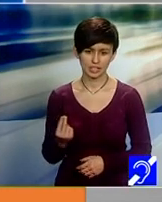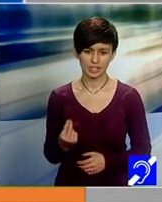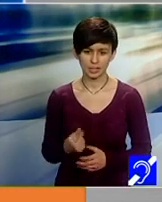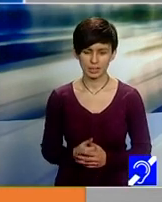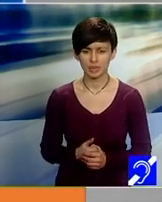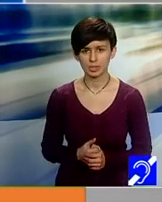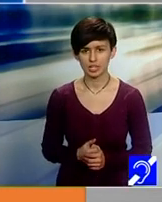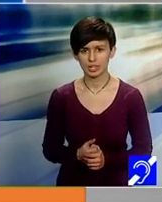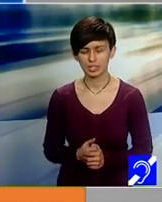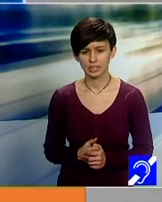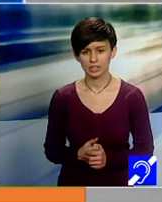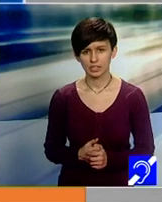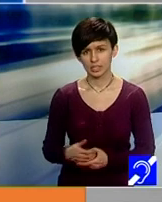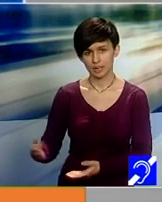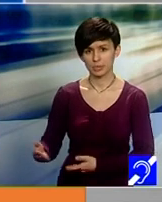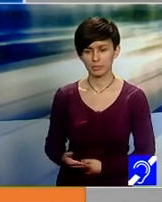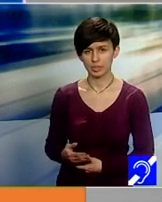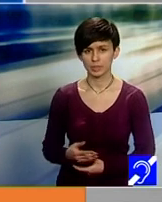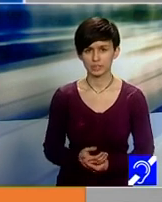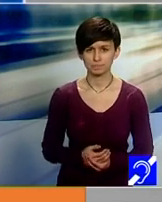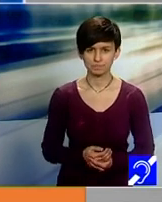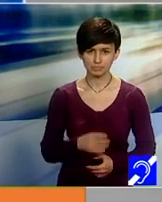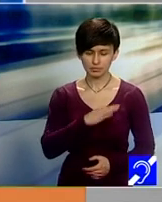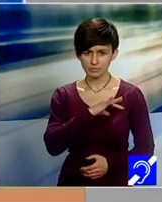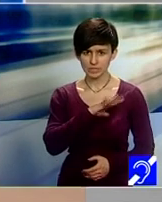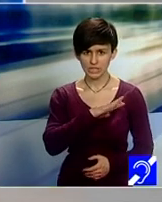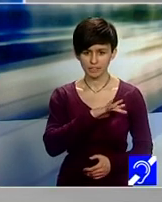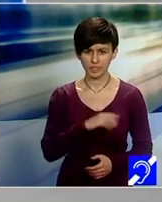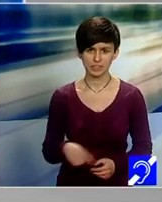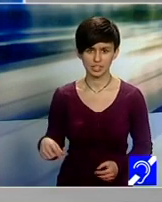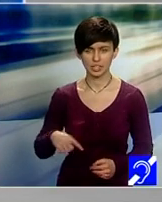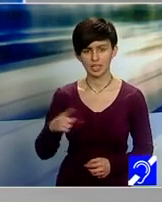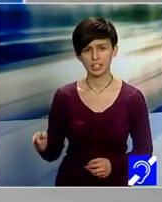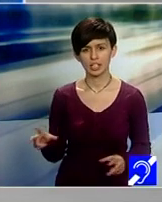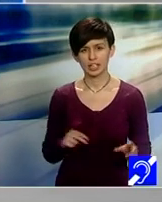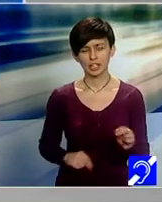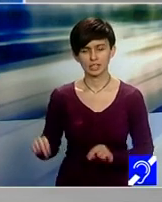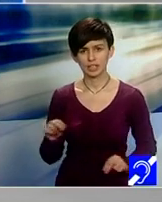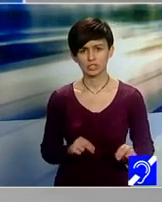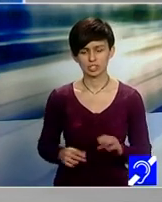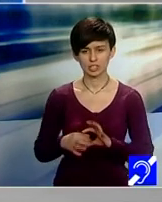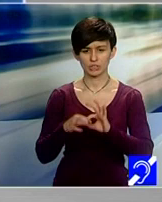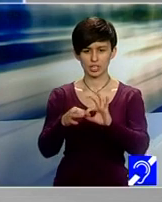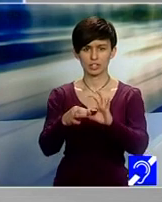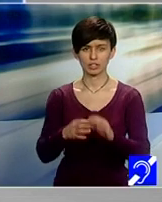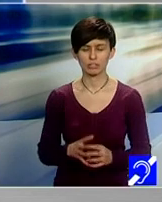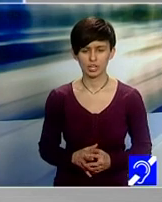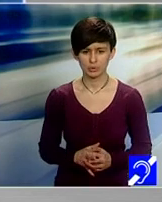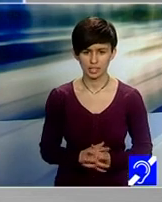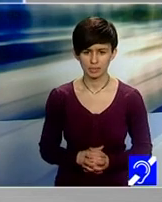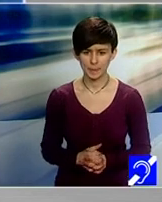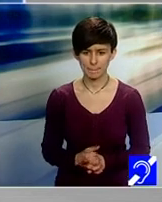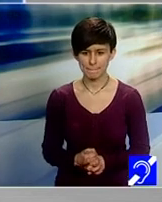noi primim și din Franța, am primit foarte multe de la alte asociații cu care colaborăm. Ca de exemplu? Cocopel este o asociație